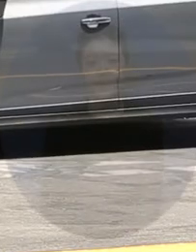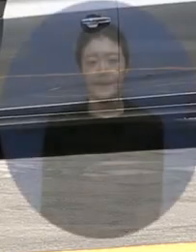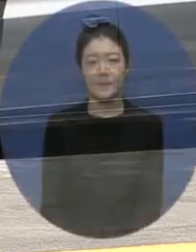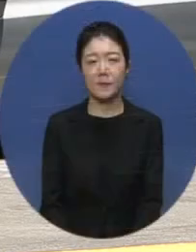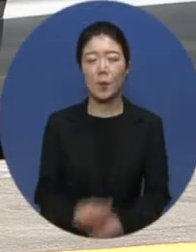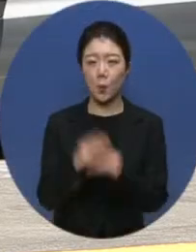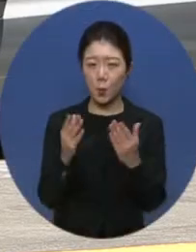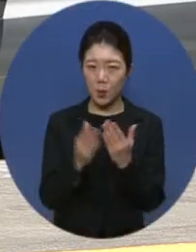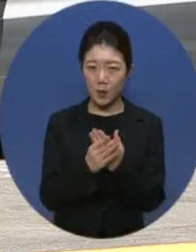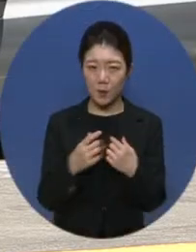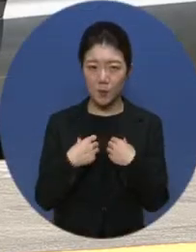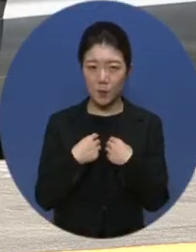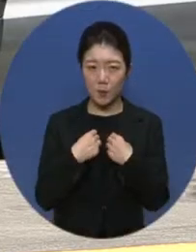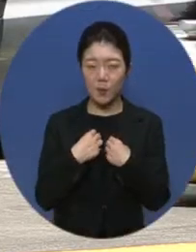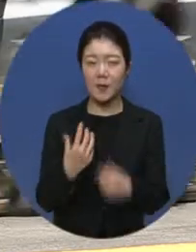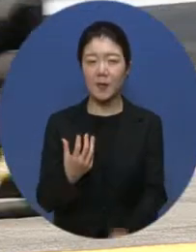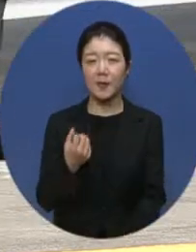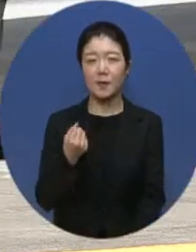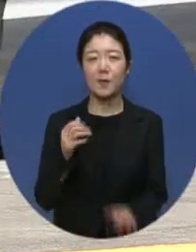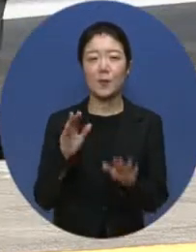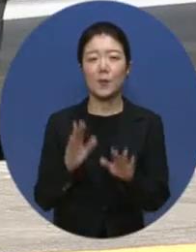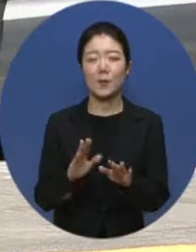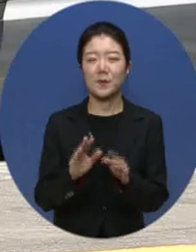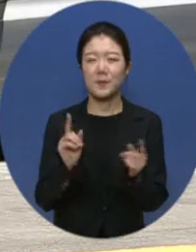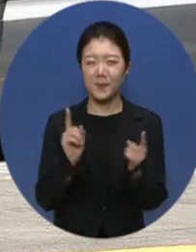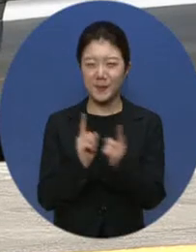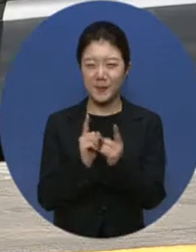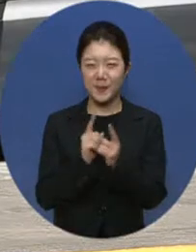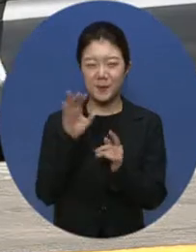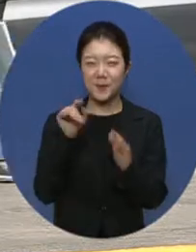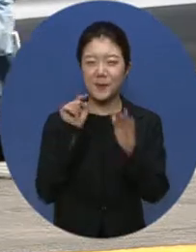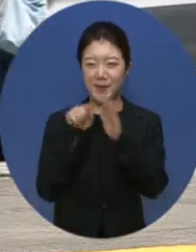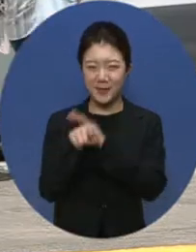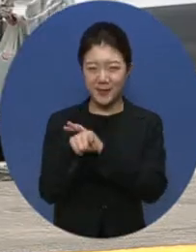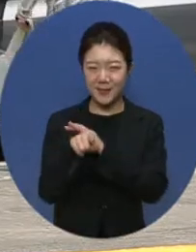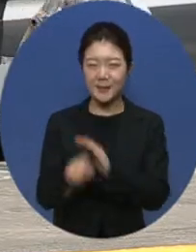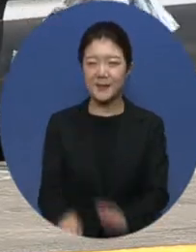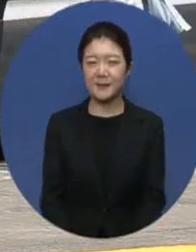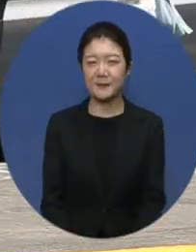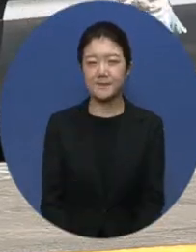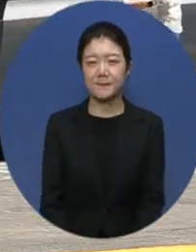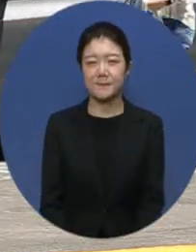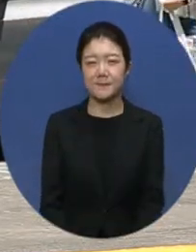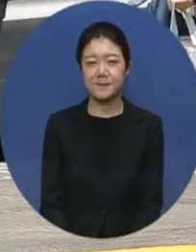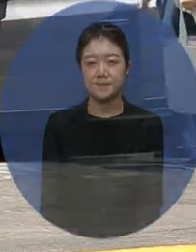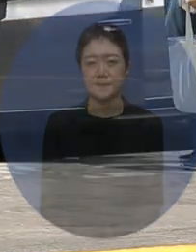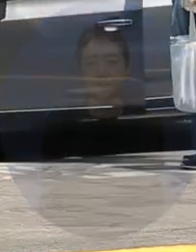그렇게 완성된 제품을 들고 오늘의 미팅 장소로 향합니다.